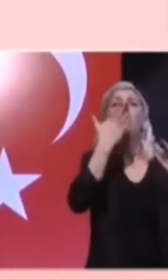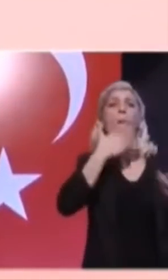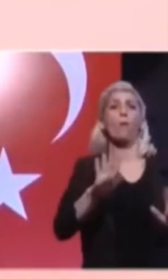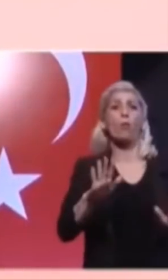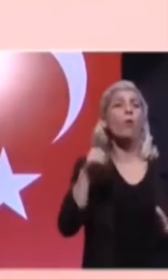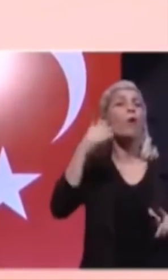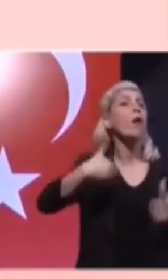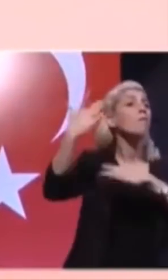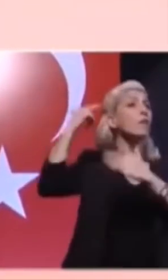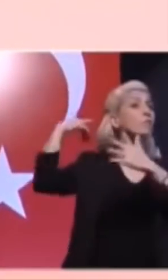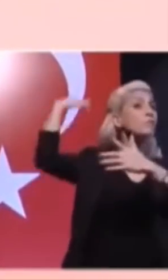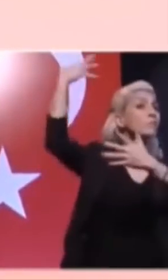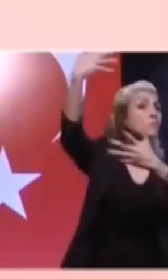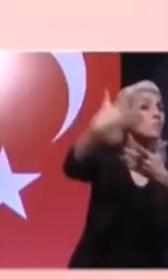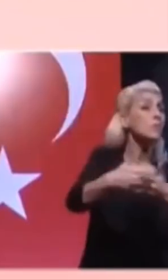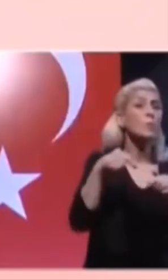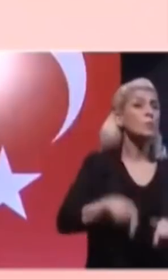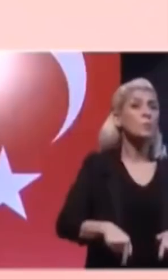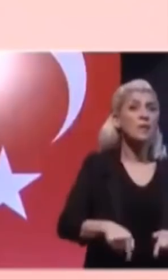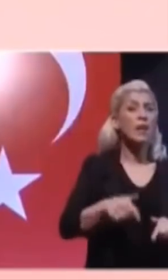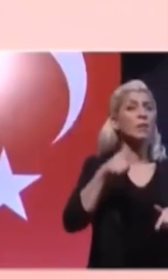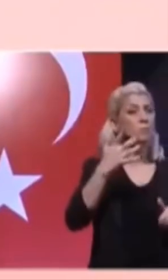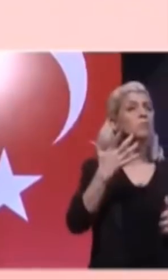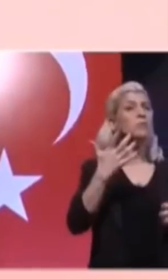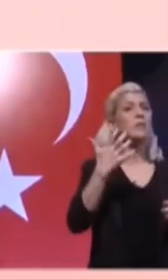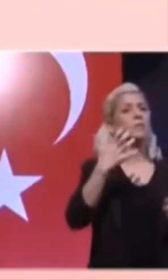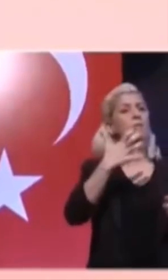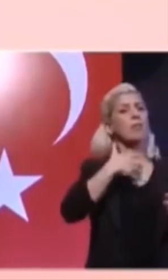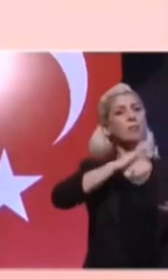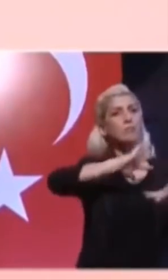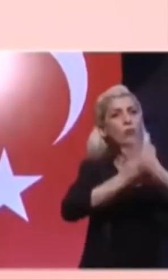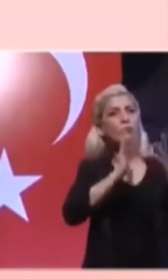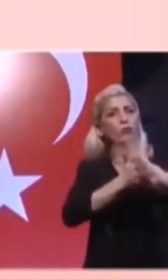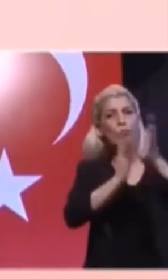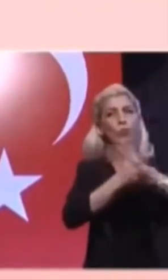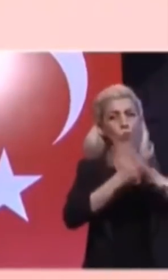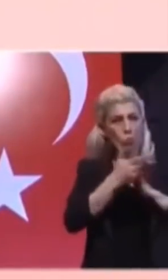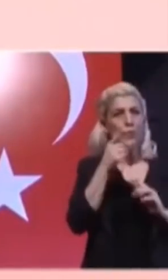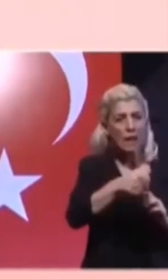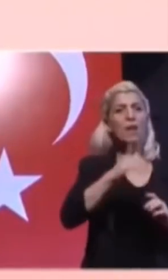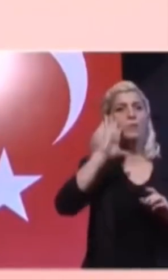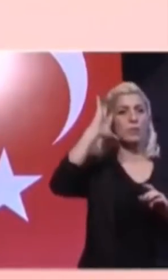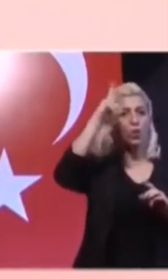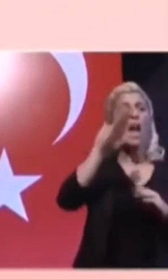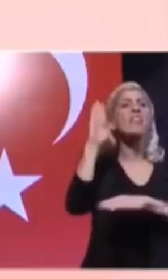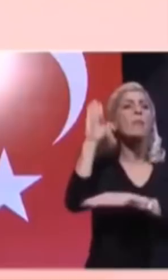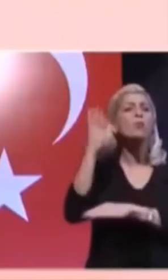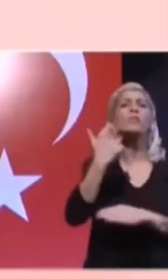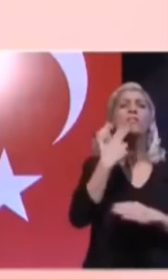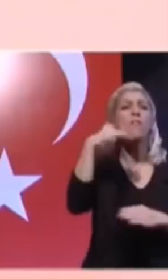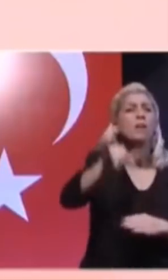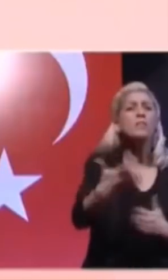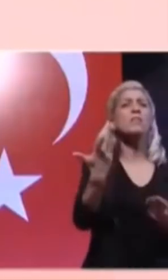saymakla bitmez ve hepimiz biliyoruz, benim burada tekrarlamama da gerek yok. Ve nihayet İkinci